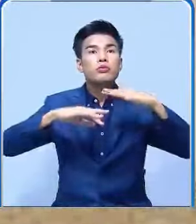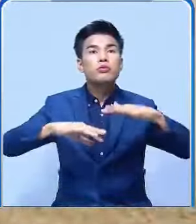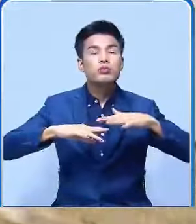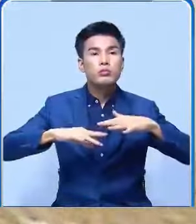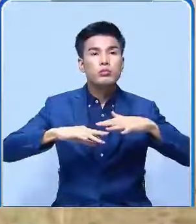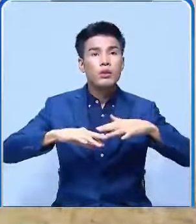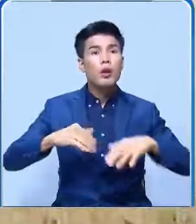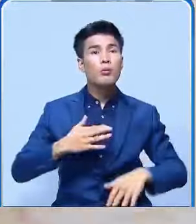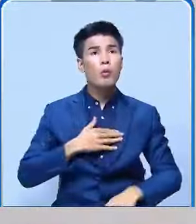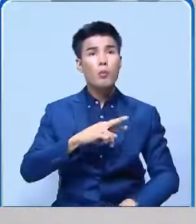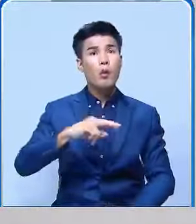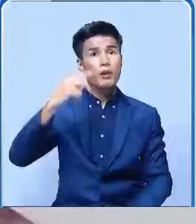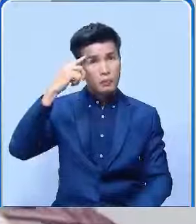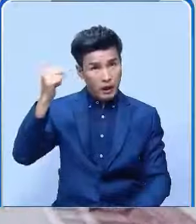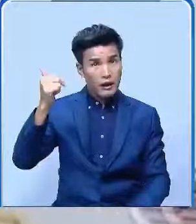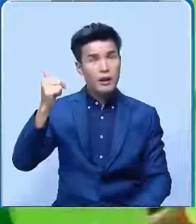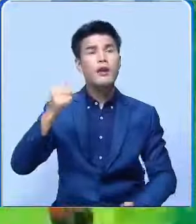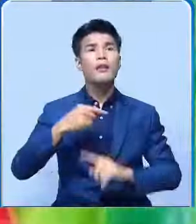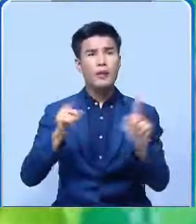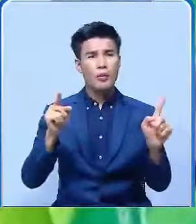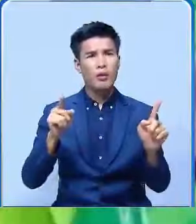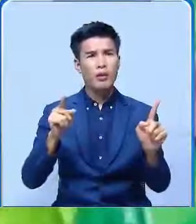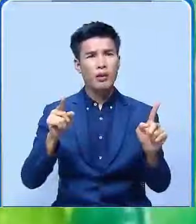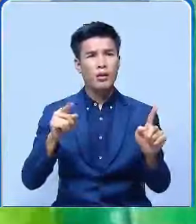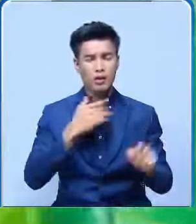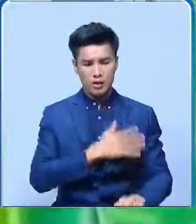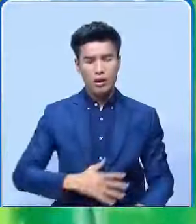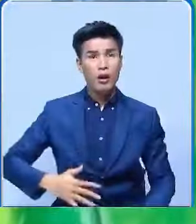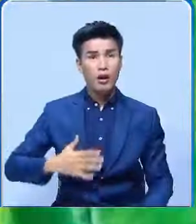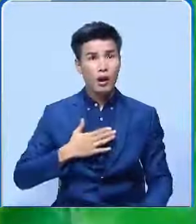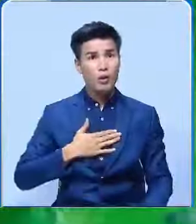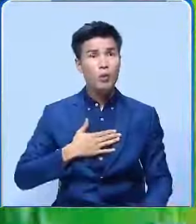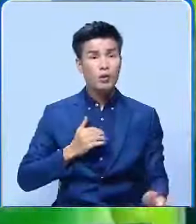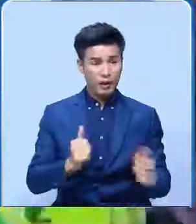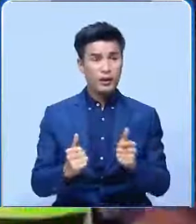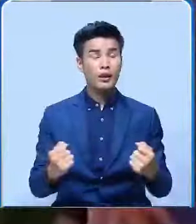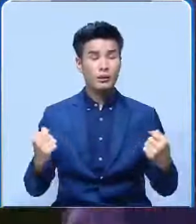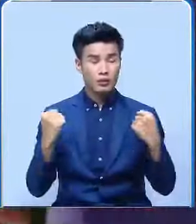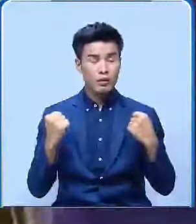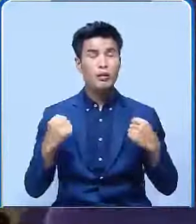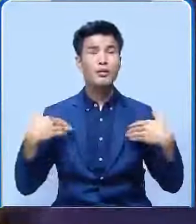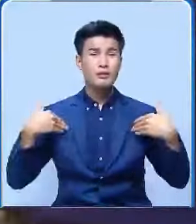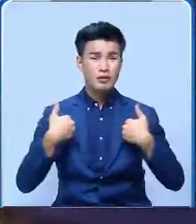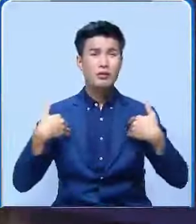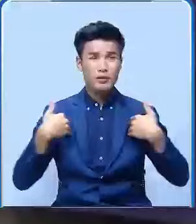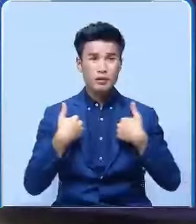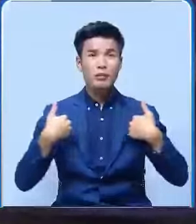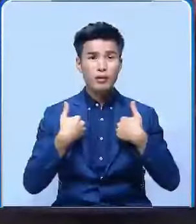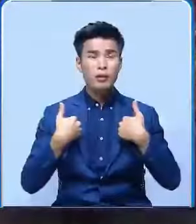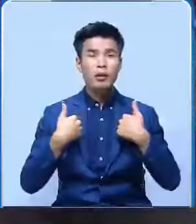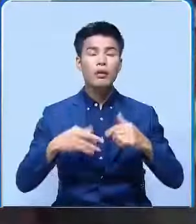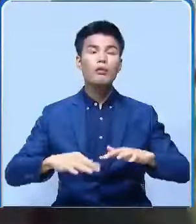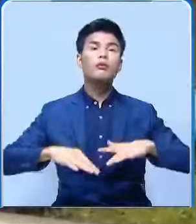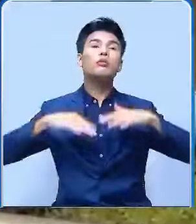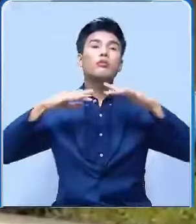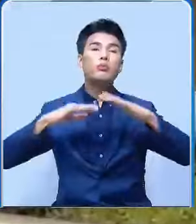าผมจะว่ายน้ำเป็นแต่ว่าคือร่างกายอ่ะมันเพิ่งแข่งขันเรือมามันเหนื่อยล้าแล้วนะช่วงที่ลอยคออยู่กลางน้